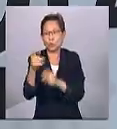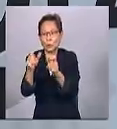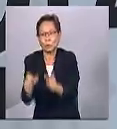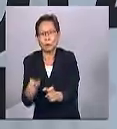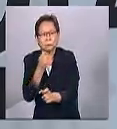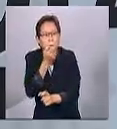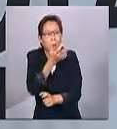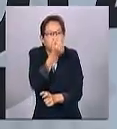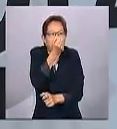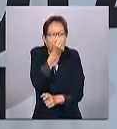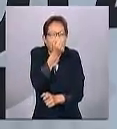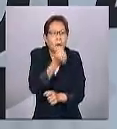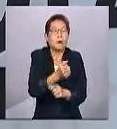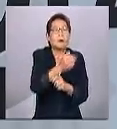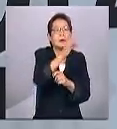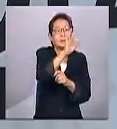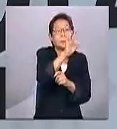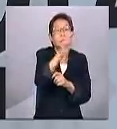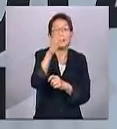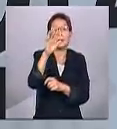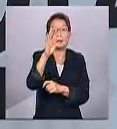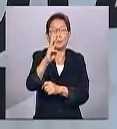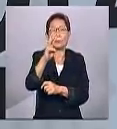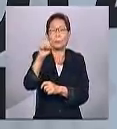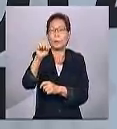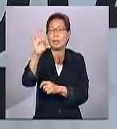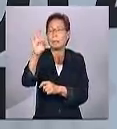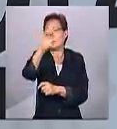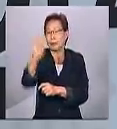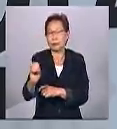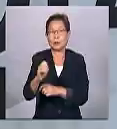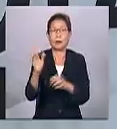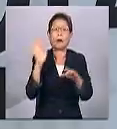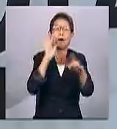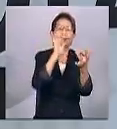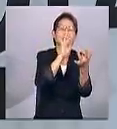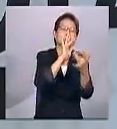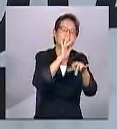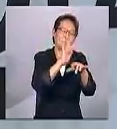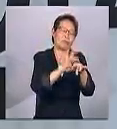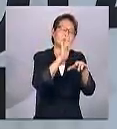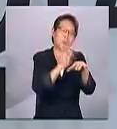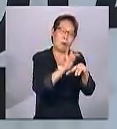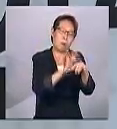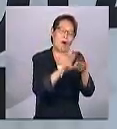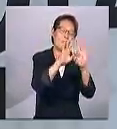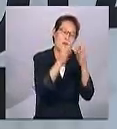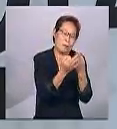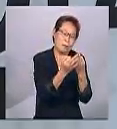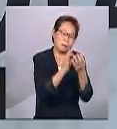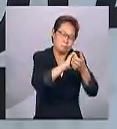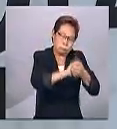9 kes iaitu 6.5% daripada kontak dengan ahli keluarga yang positif